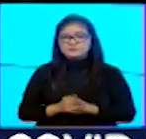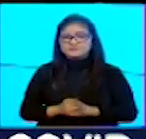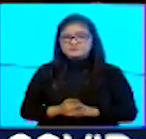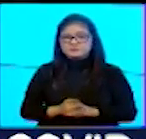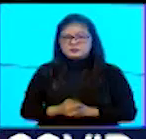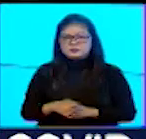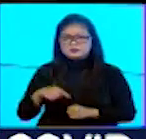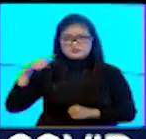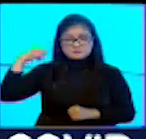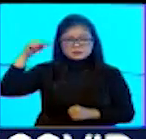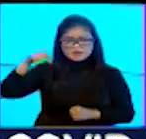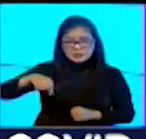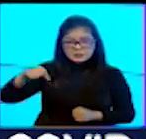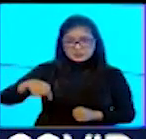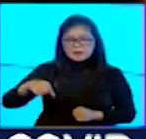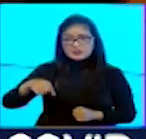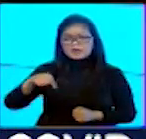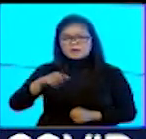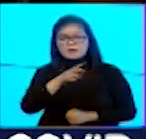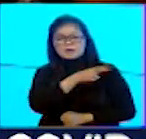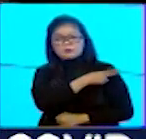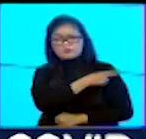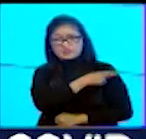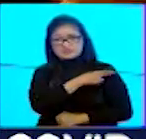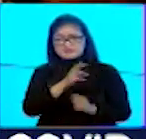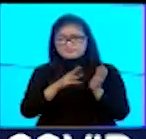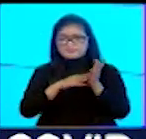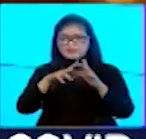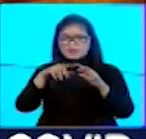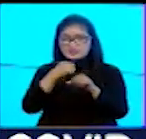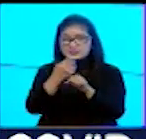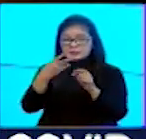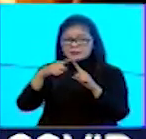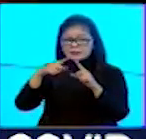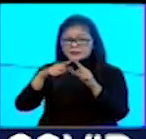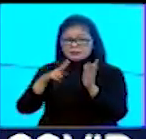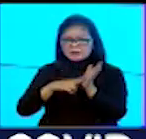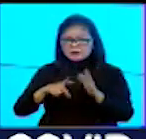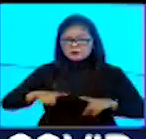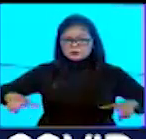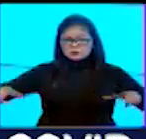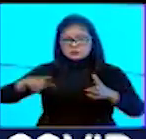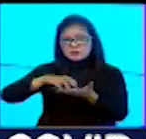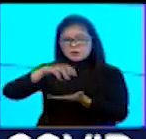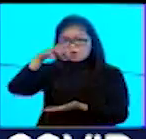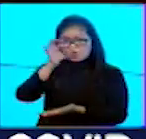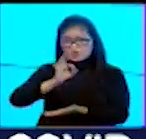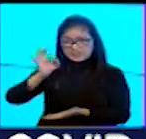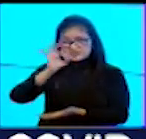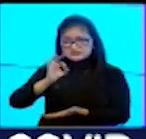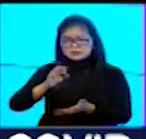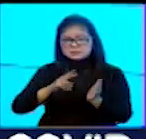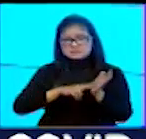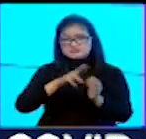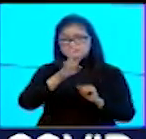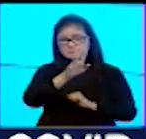Saat ini Kabupaten Magetan berada pada zona oranye penyebaran COVID-19 dengan jumlah kasus positif sebanyak 3.941